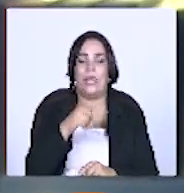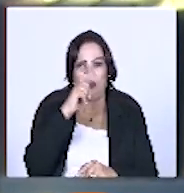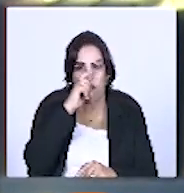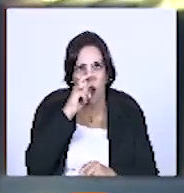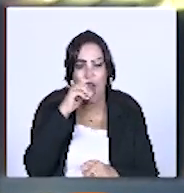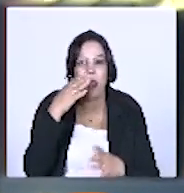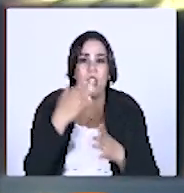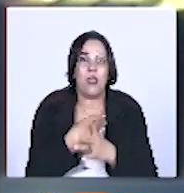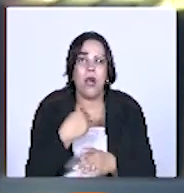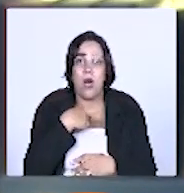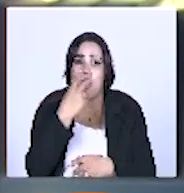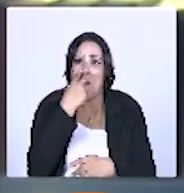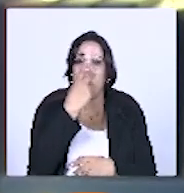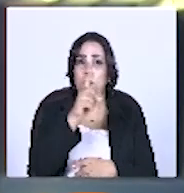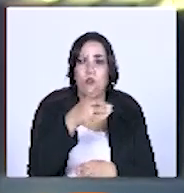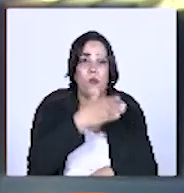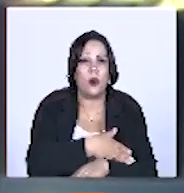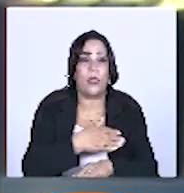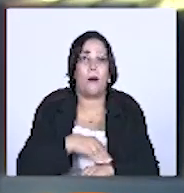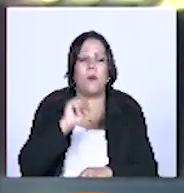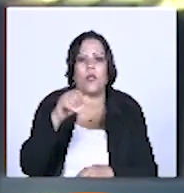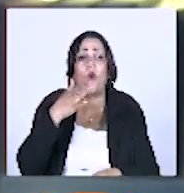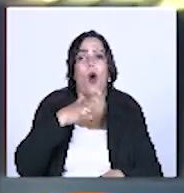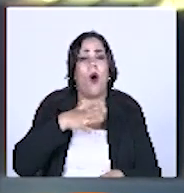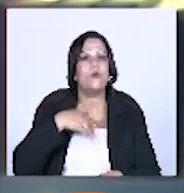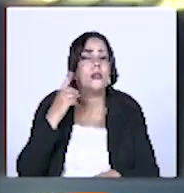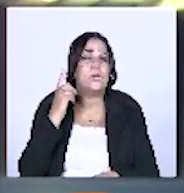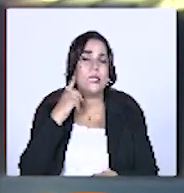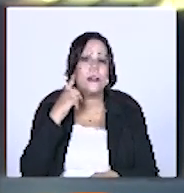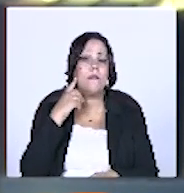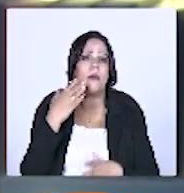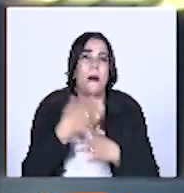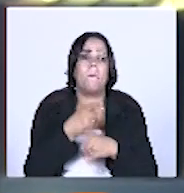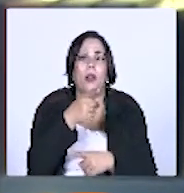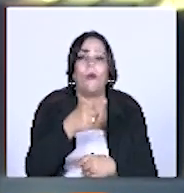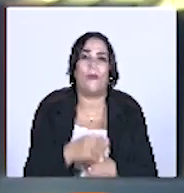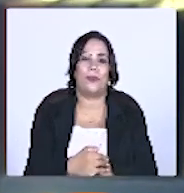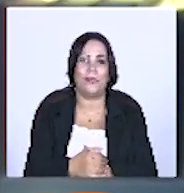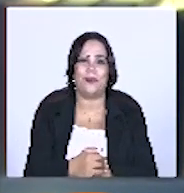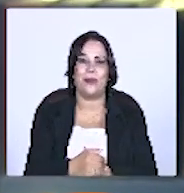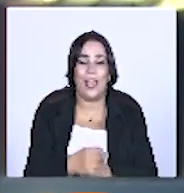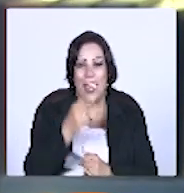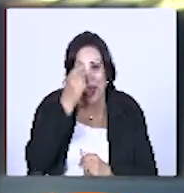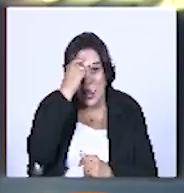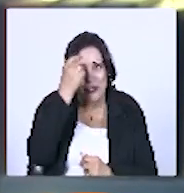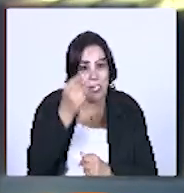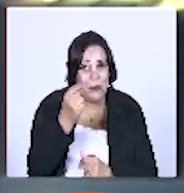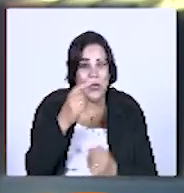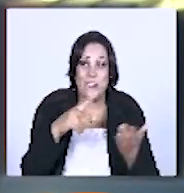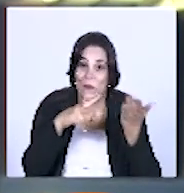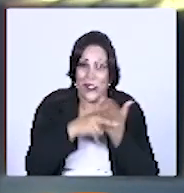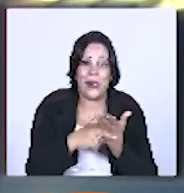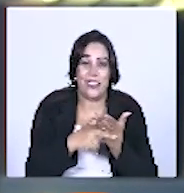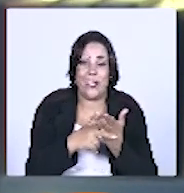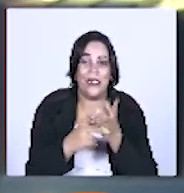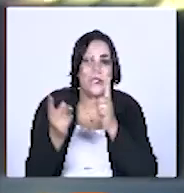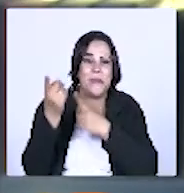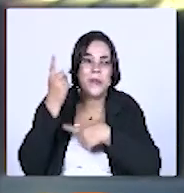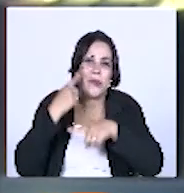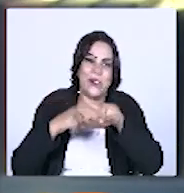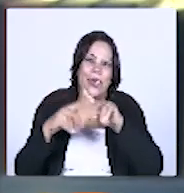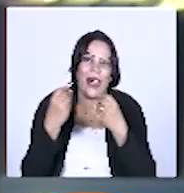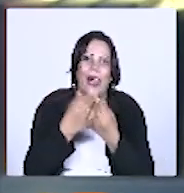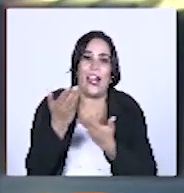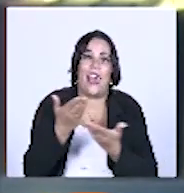احيانا ما بنشوفش همومهم ومحتاجين نسمعها منهم اسمحوا لنا نخرج لفاصل ونعود